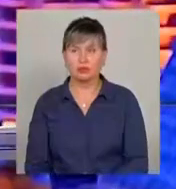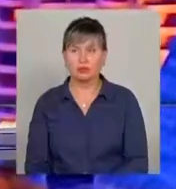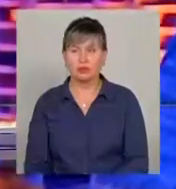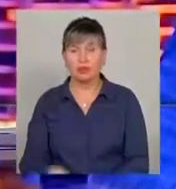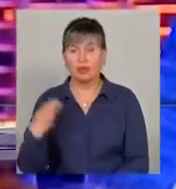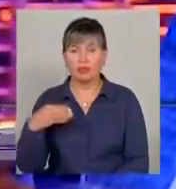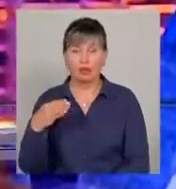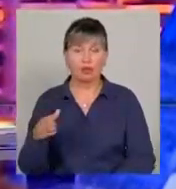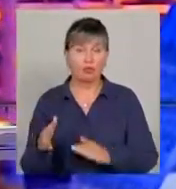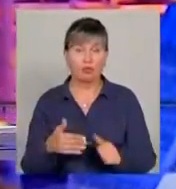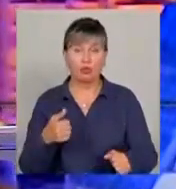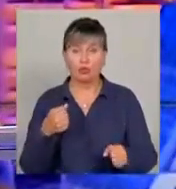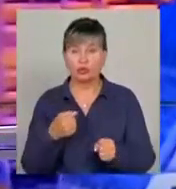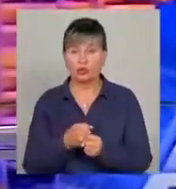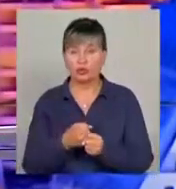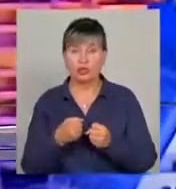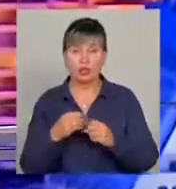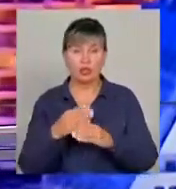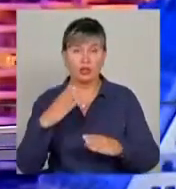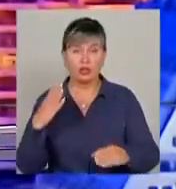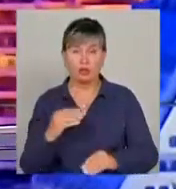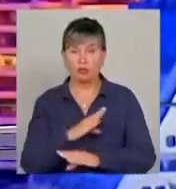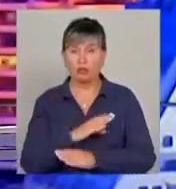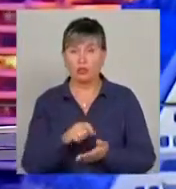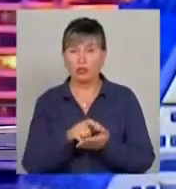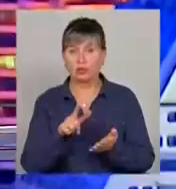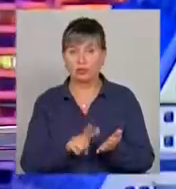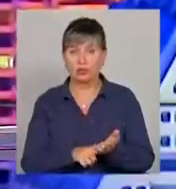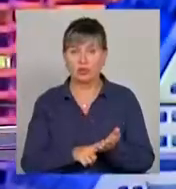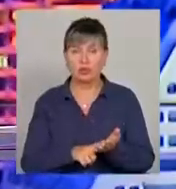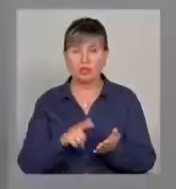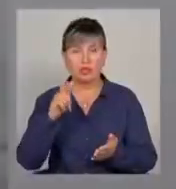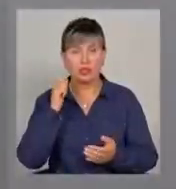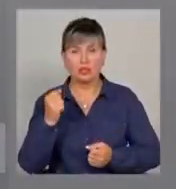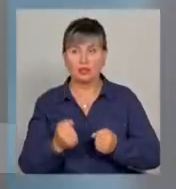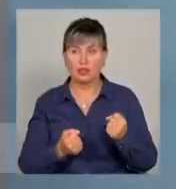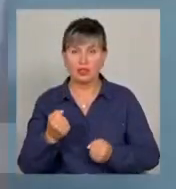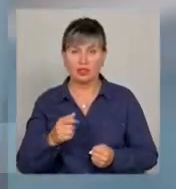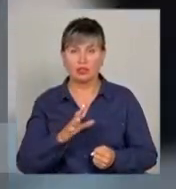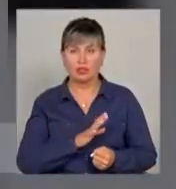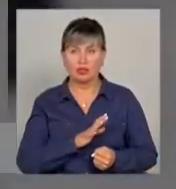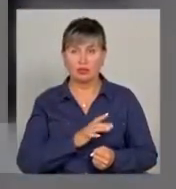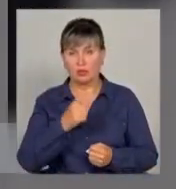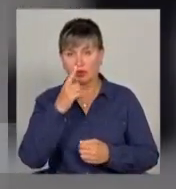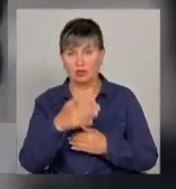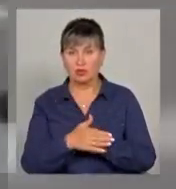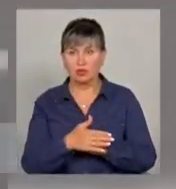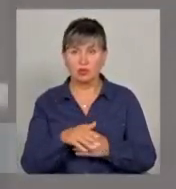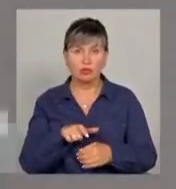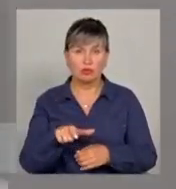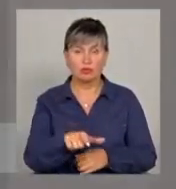А в Актобе после столкновения с легковушкой скончался 17-летний водитель скутера. Авария произошла накануне по